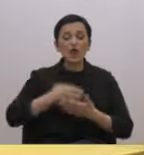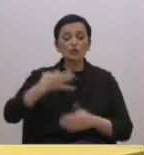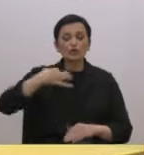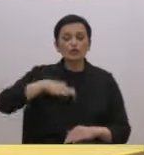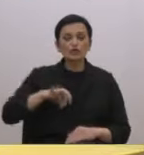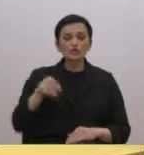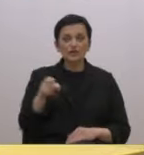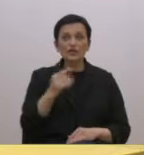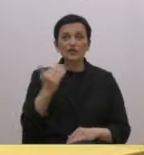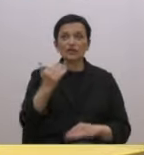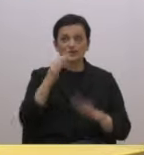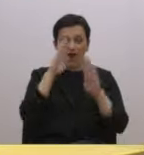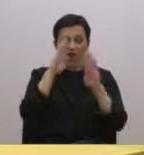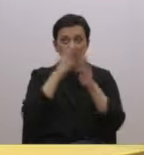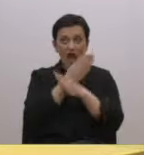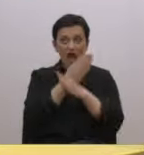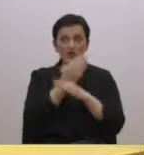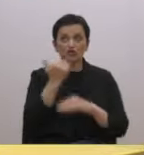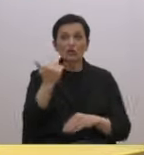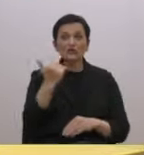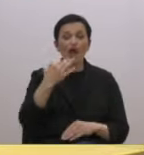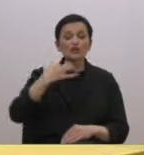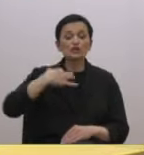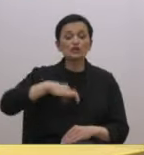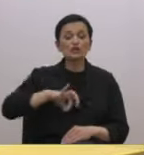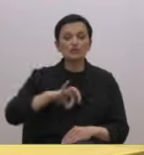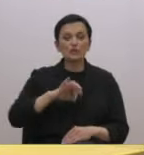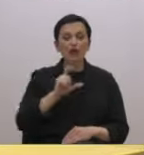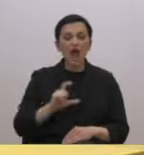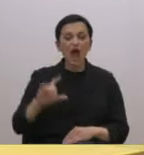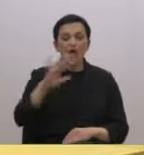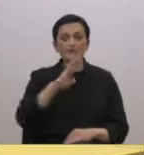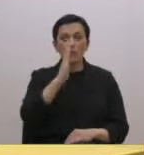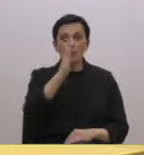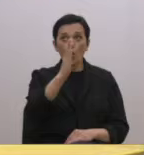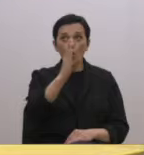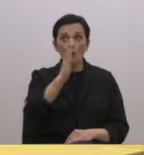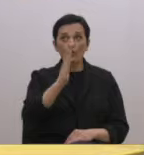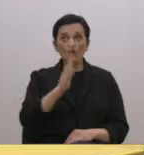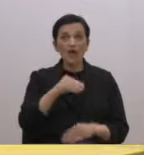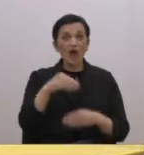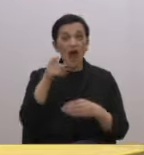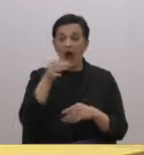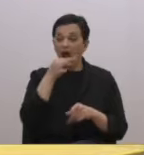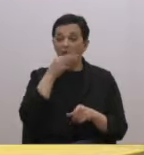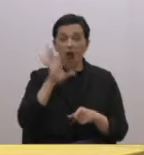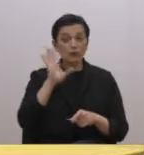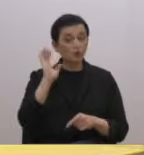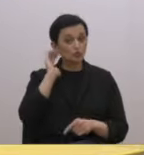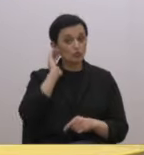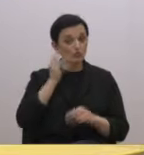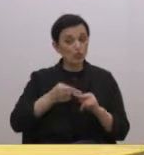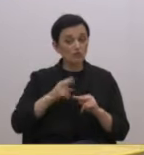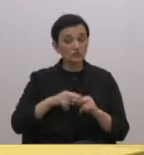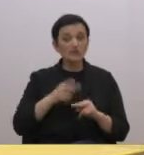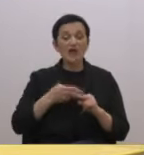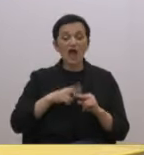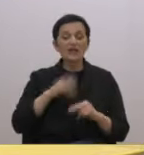შვილებს და თქვენ ღალატობთ თქვენი შვილების ევროპულ მომავალს. არ მოგწონთ ამის მოსმენა, მაგრამ